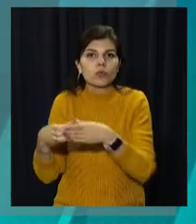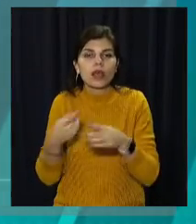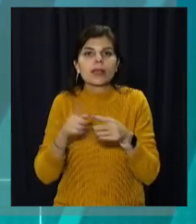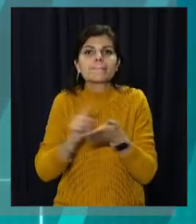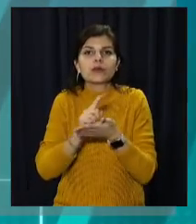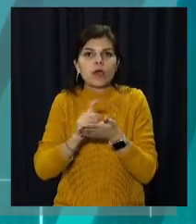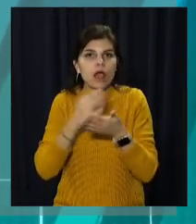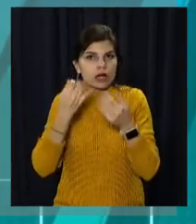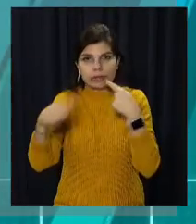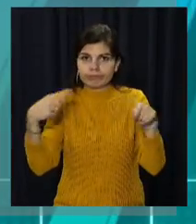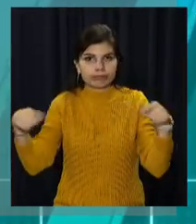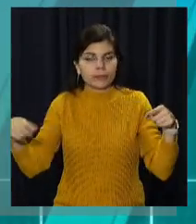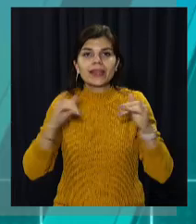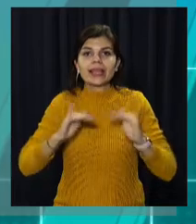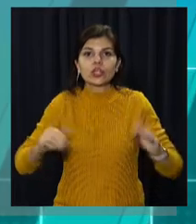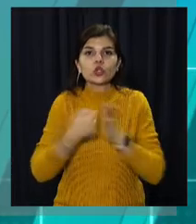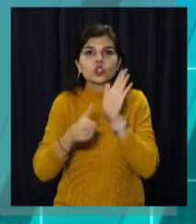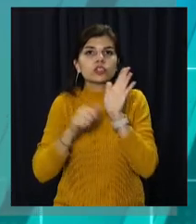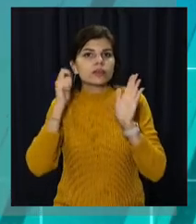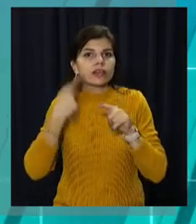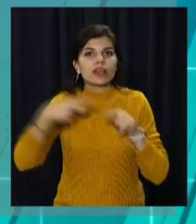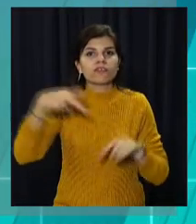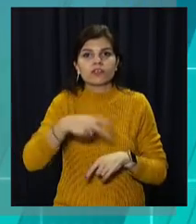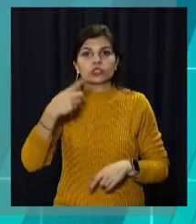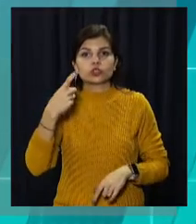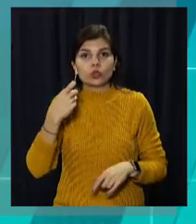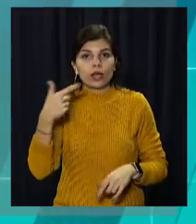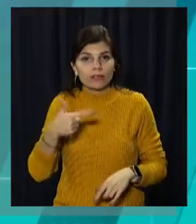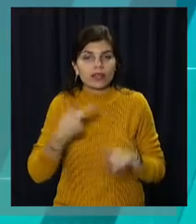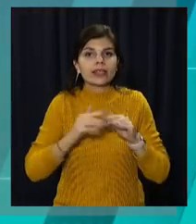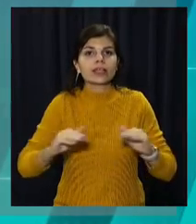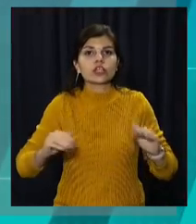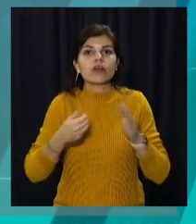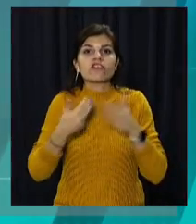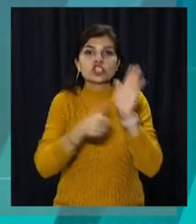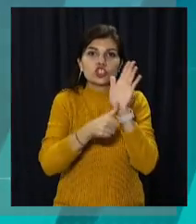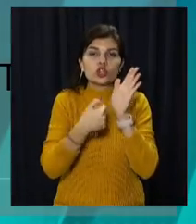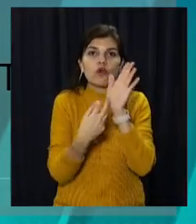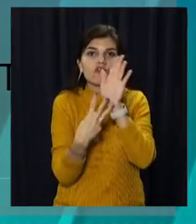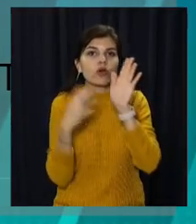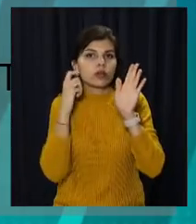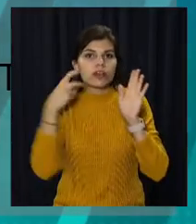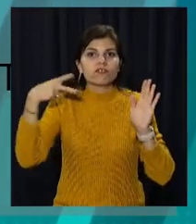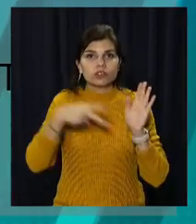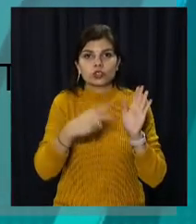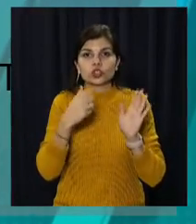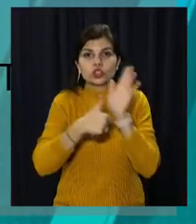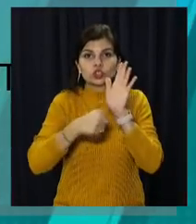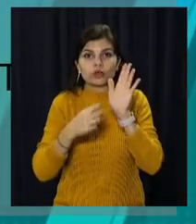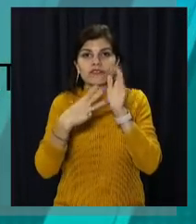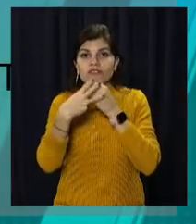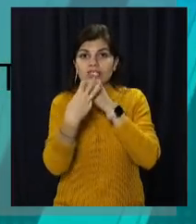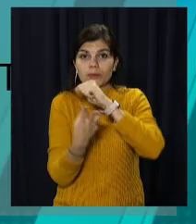груп населення цей мінімум різнитиметься. Для дітей до 6 років – це 2100 гривень, для дітей від 6 до 8 років